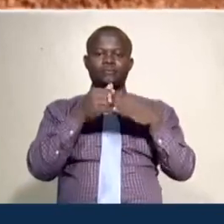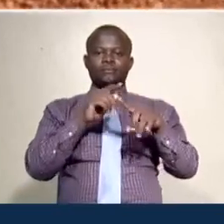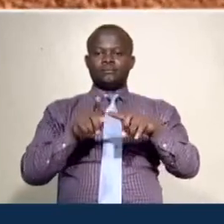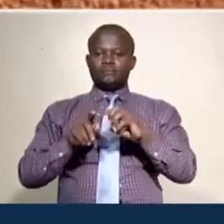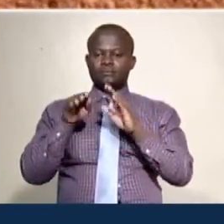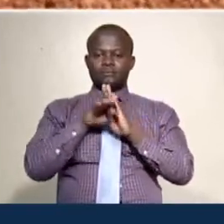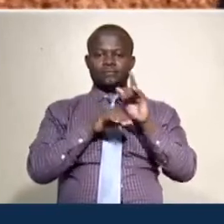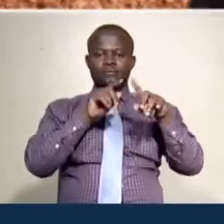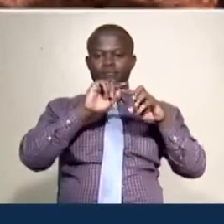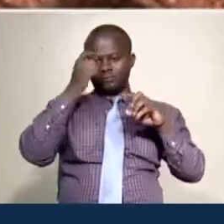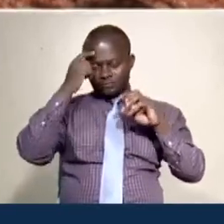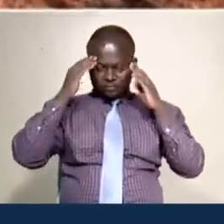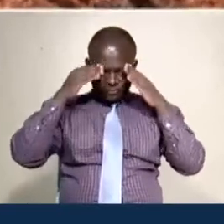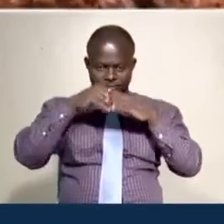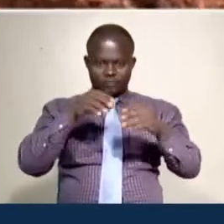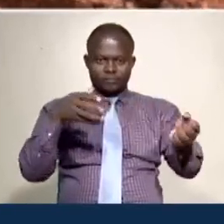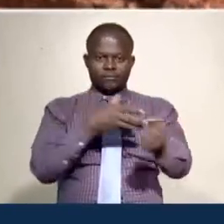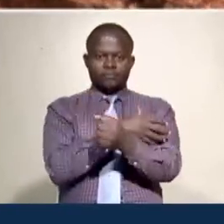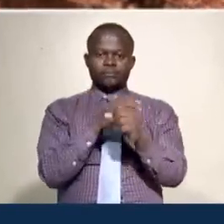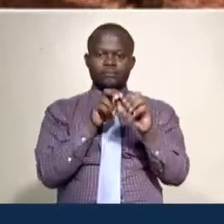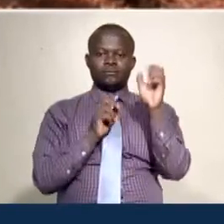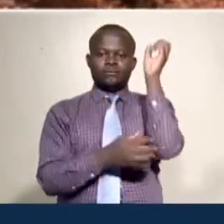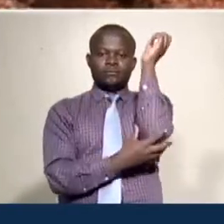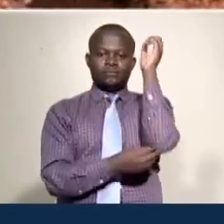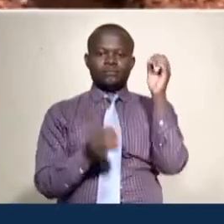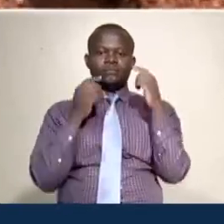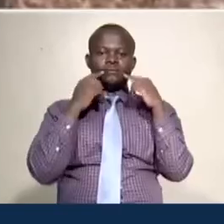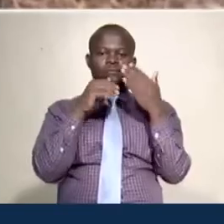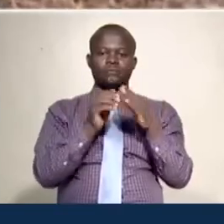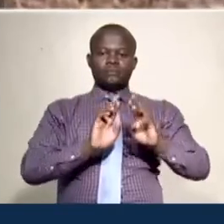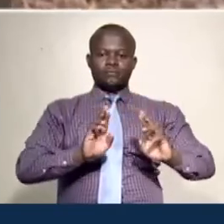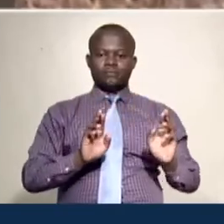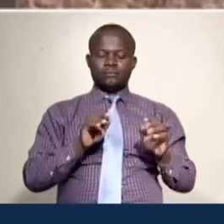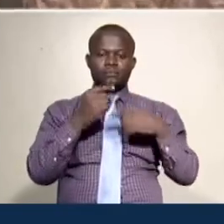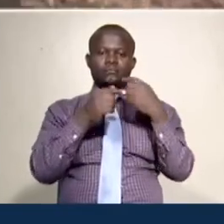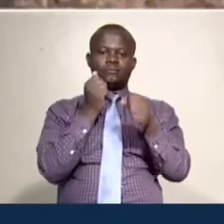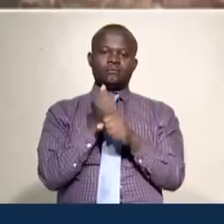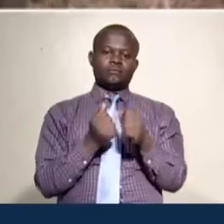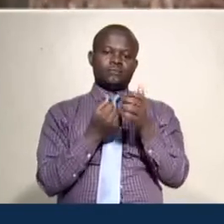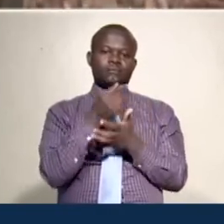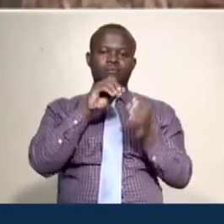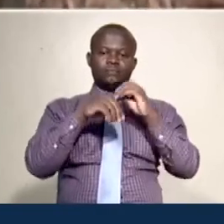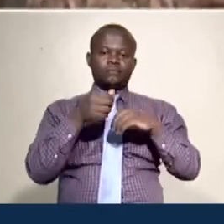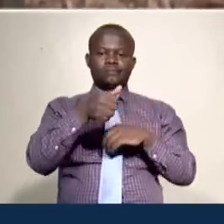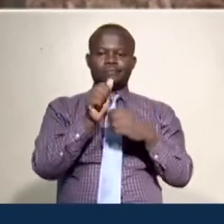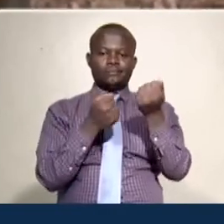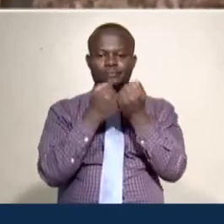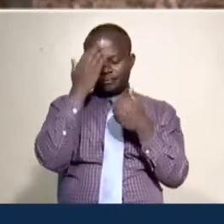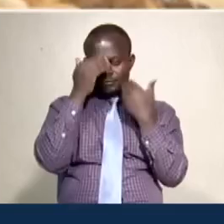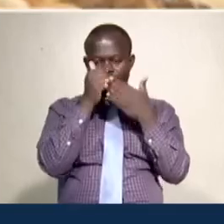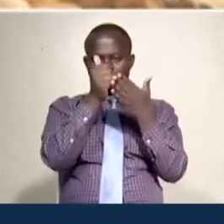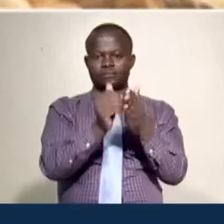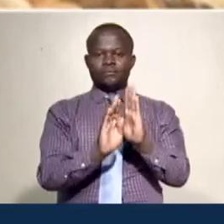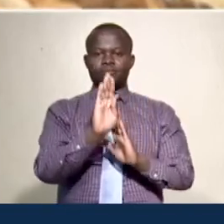gahunda zitandukanye leta yashyizemo imbaraga ku ntego yo kubakura mu bukene bavuga ko biteguye gukomeza gukora bakabyaza umusaruro izo nkunga kugira ngo zizabateze